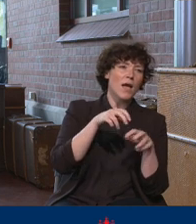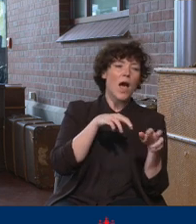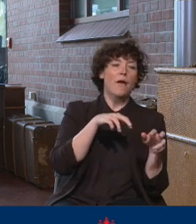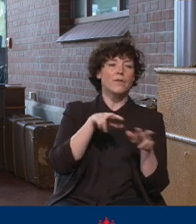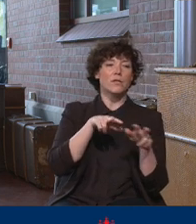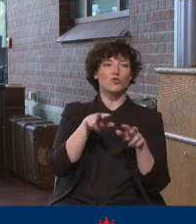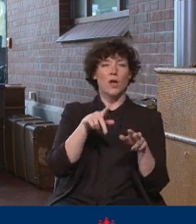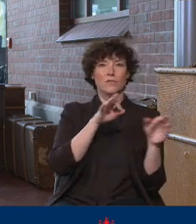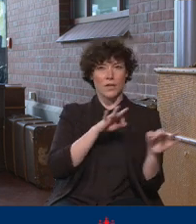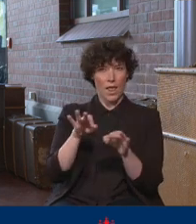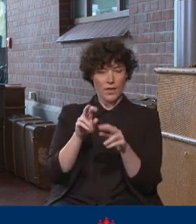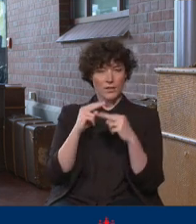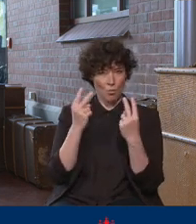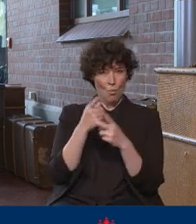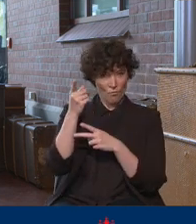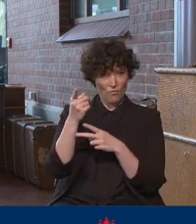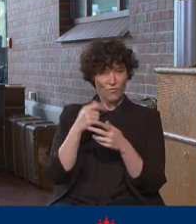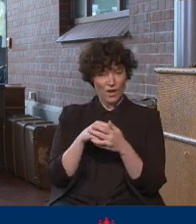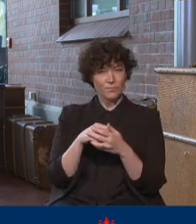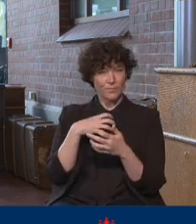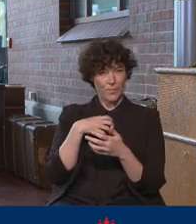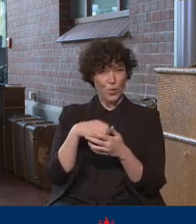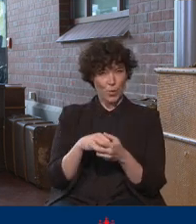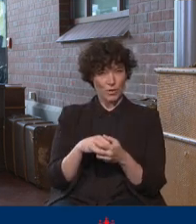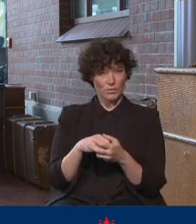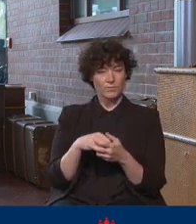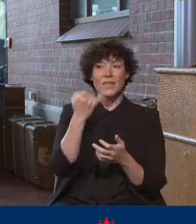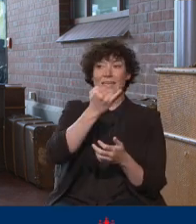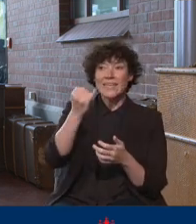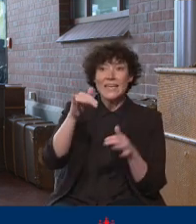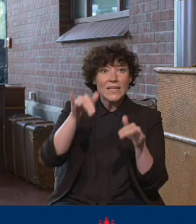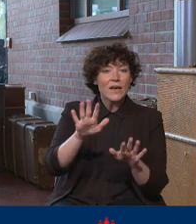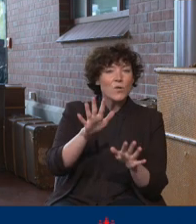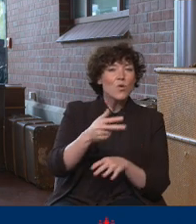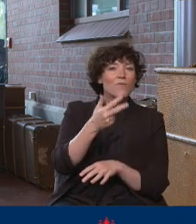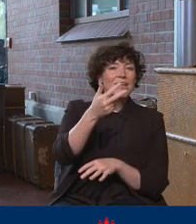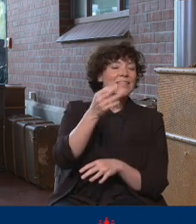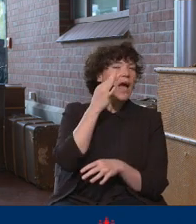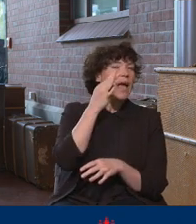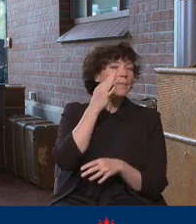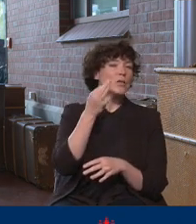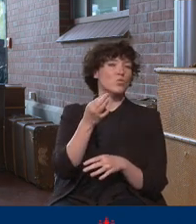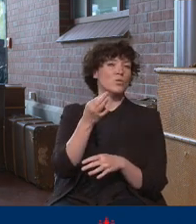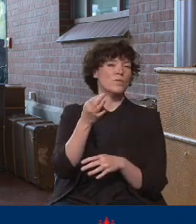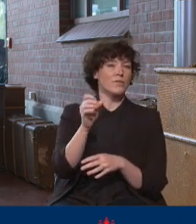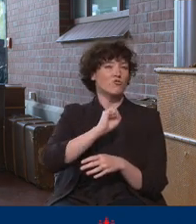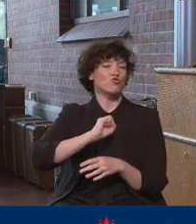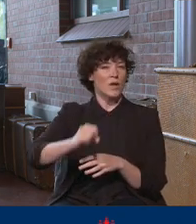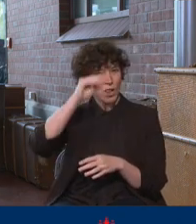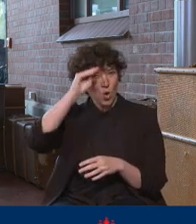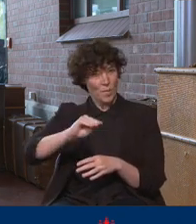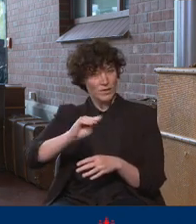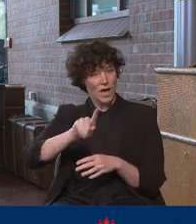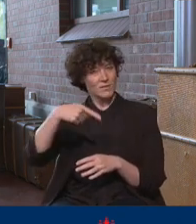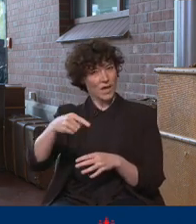sie haben jeweils circa drei minuten für ein blitz kommentar danach war immer sehr gerne ins plenum gehen und auch